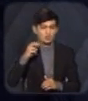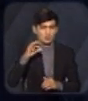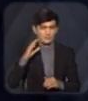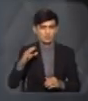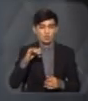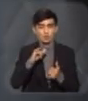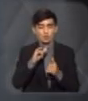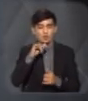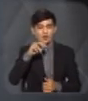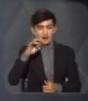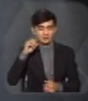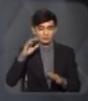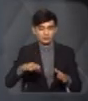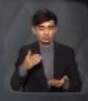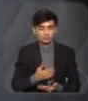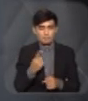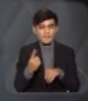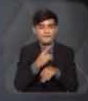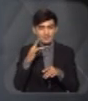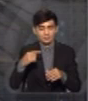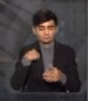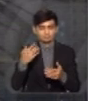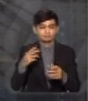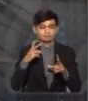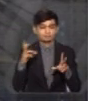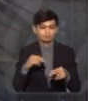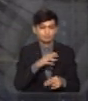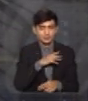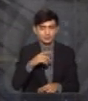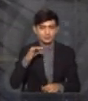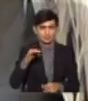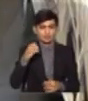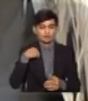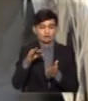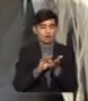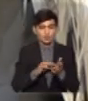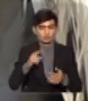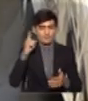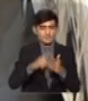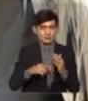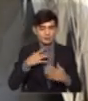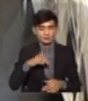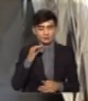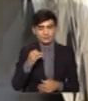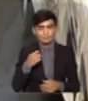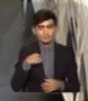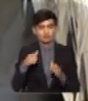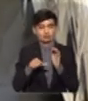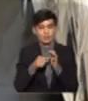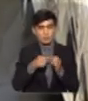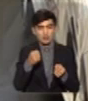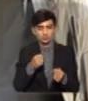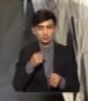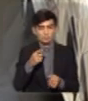Уральска признается, что ему впервые в жизни повезло. И в свою удачу он поверил не сразу. Это уже моя шестая машина